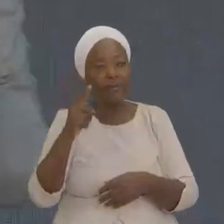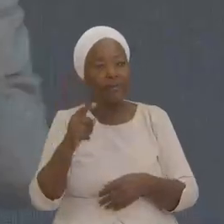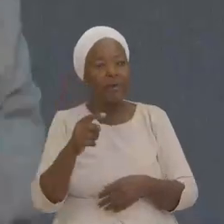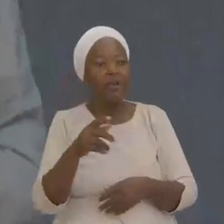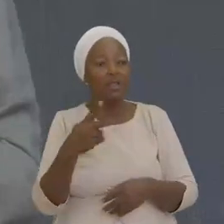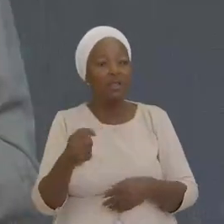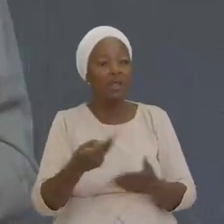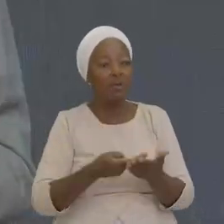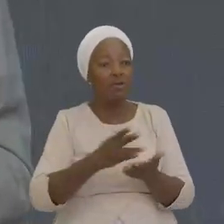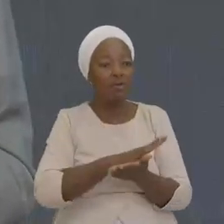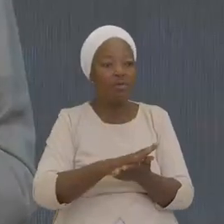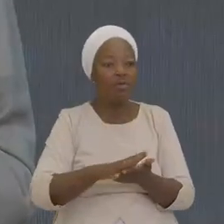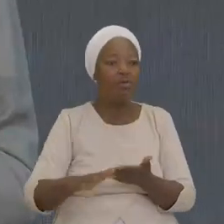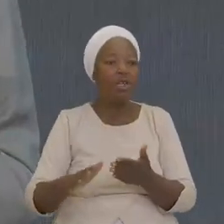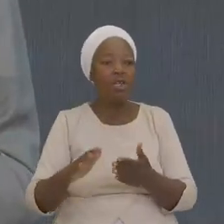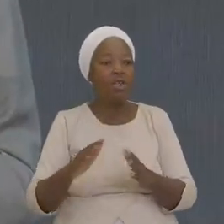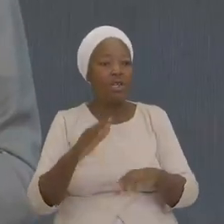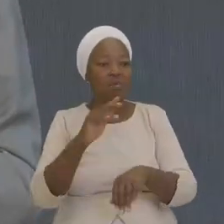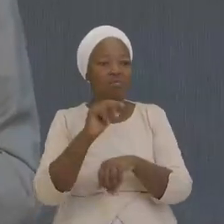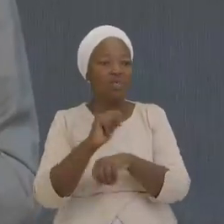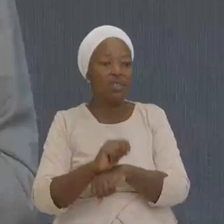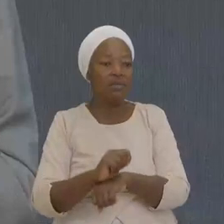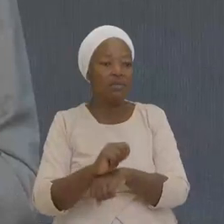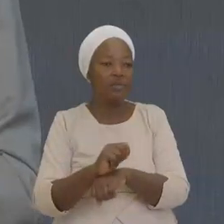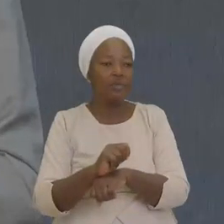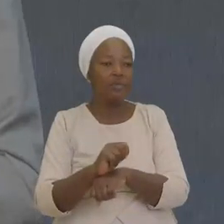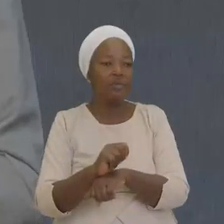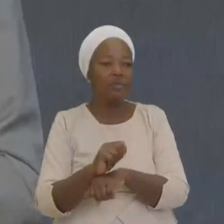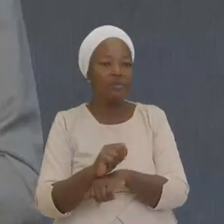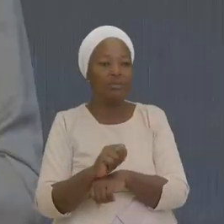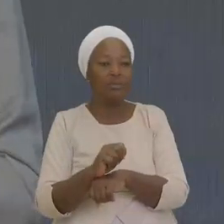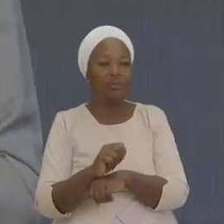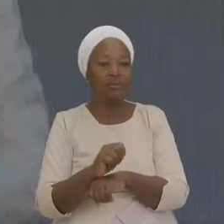le sanctuaire de sainteté.